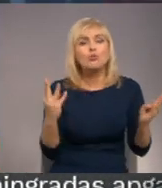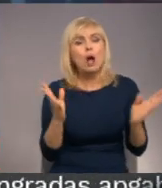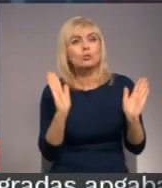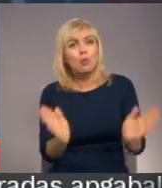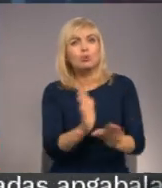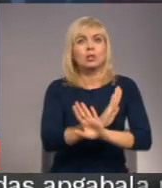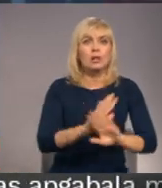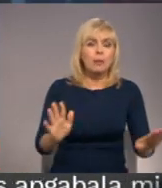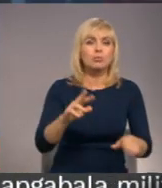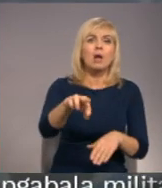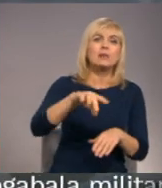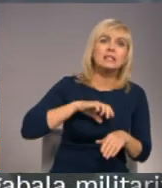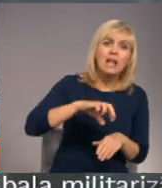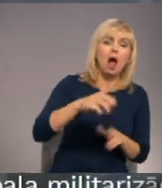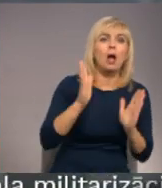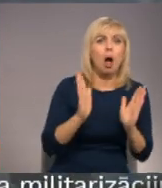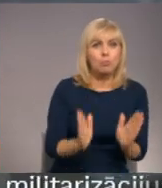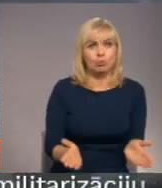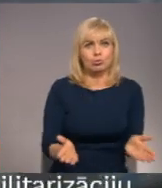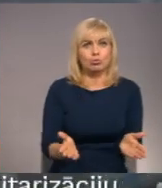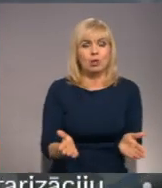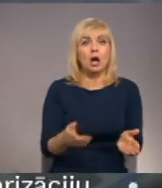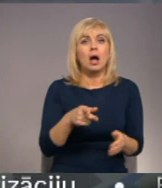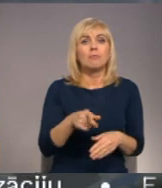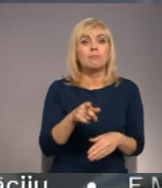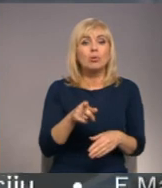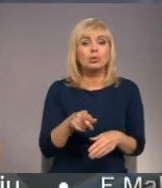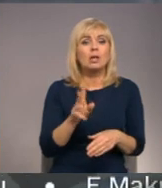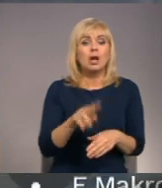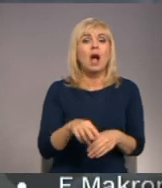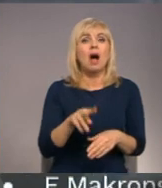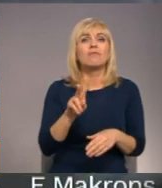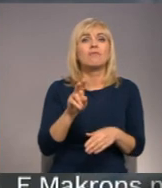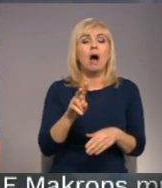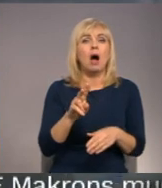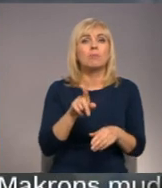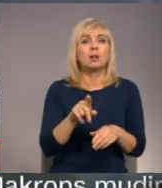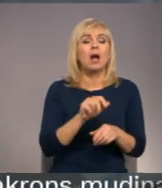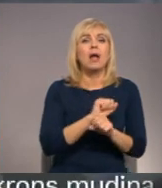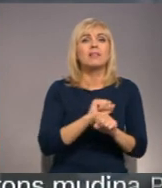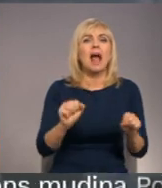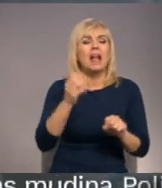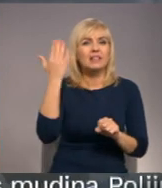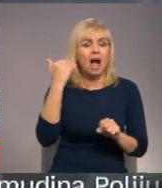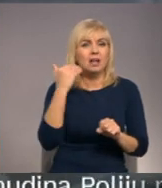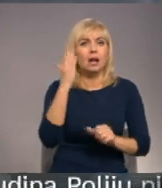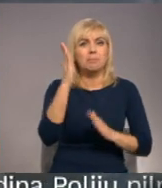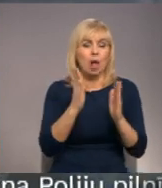žūgs, jā, vai staigaļies, vai nestaigaļies. Ja būtu balsojums kā vabolē, mums nelēda līdz balsojumam, jā, mēs būtu